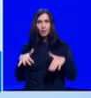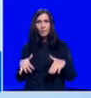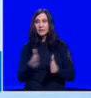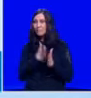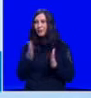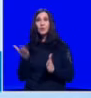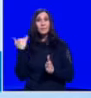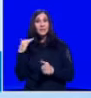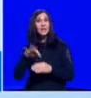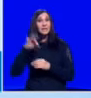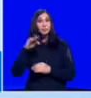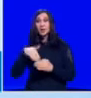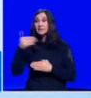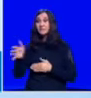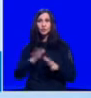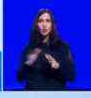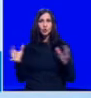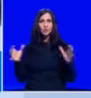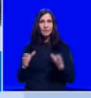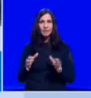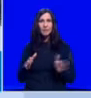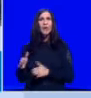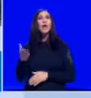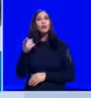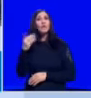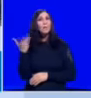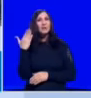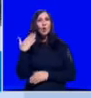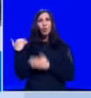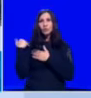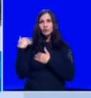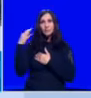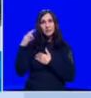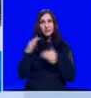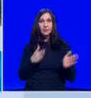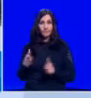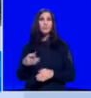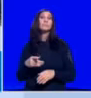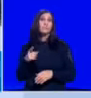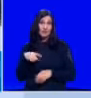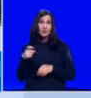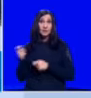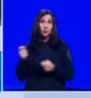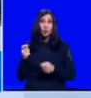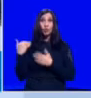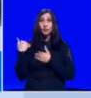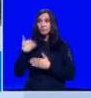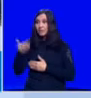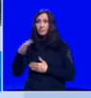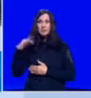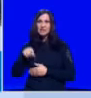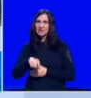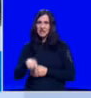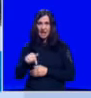парламент в периода преди избора на следващото народно събрание. И беше отговорност на президент. Така, и носеше отговорност пред президент. Да. Сега то не